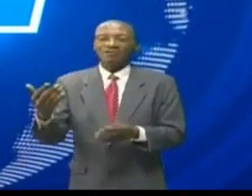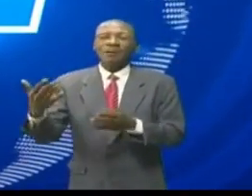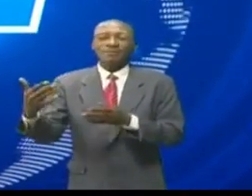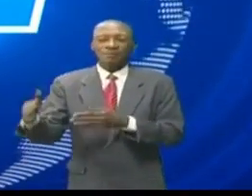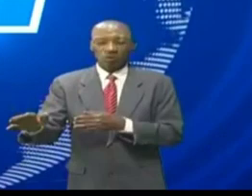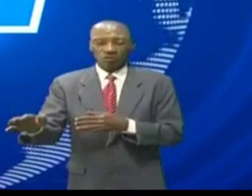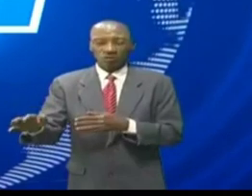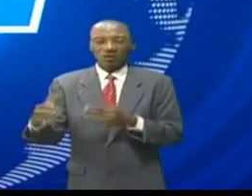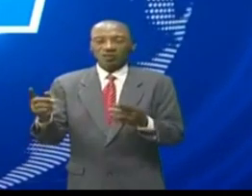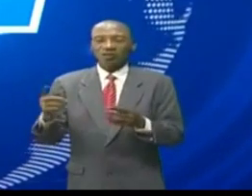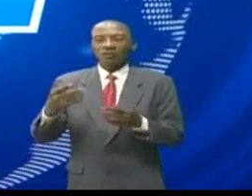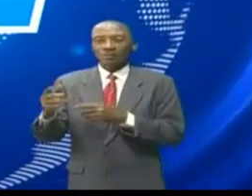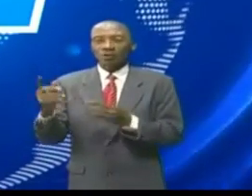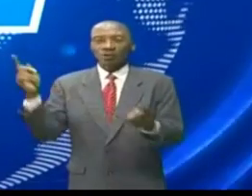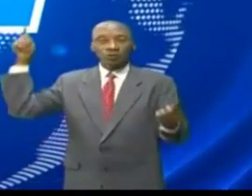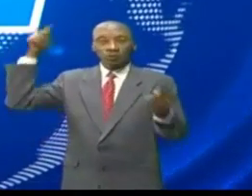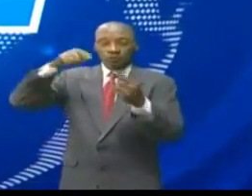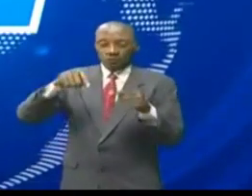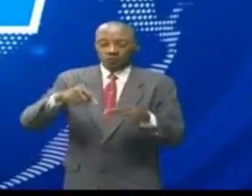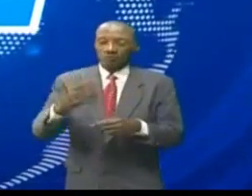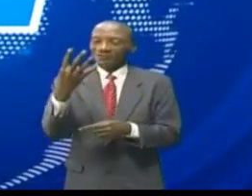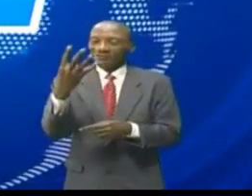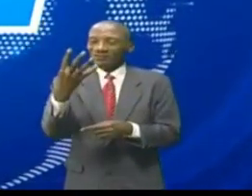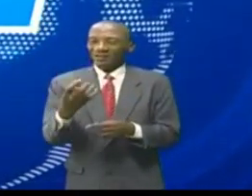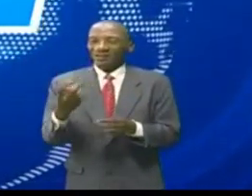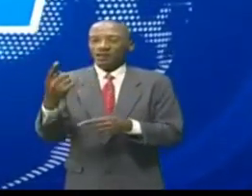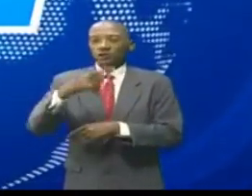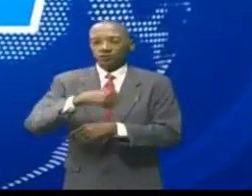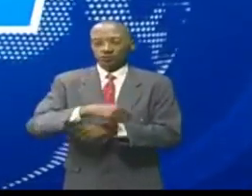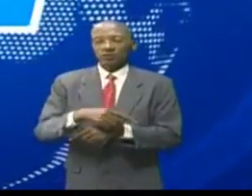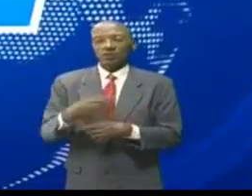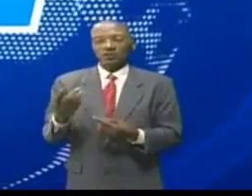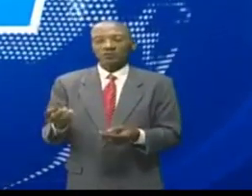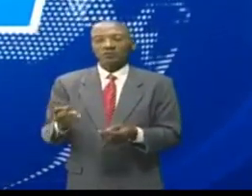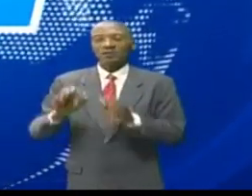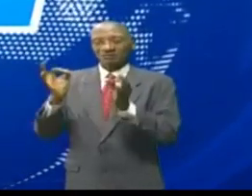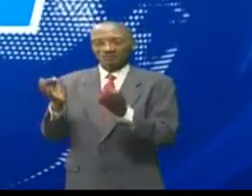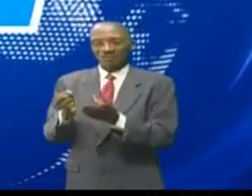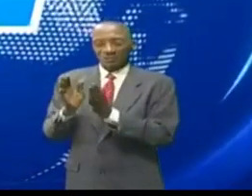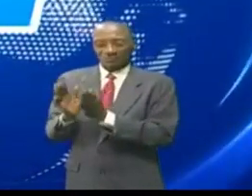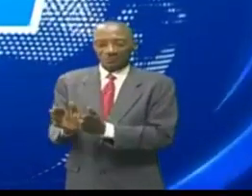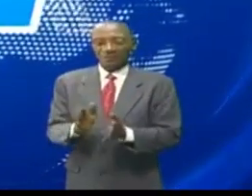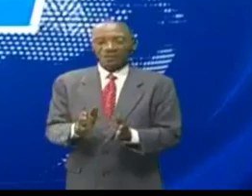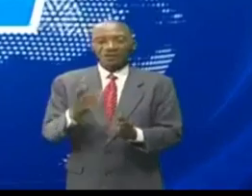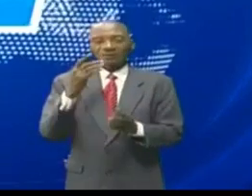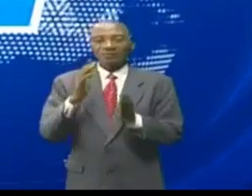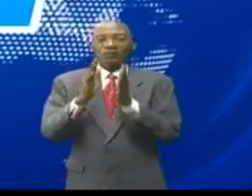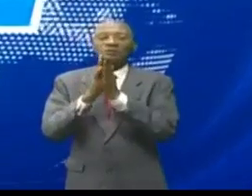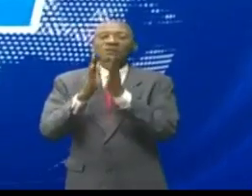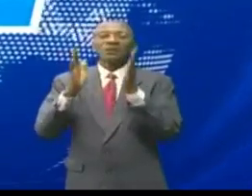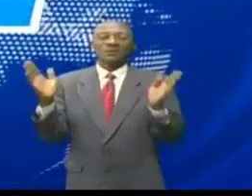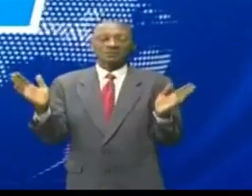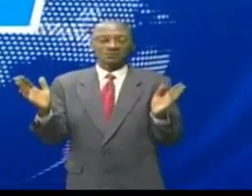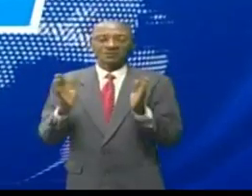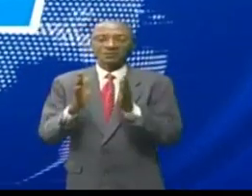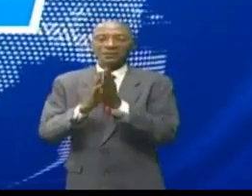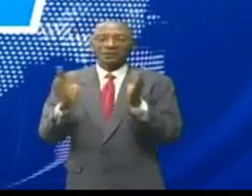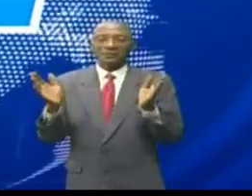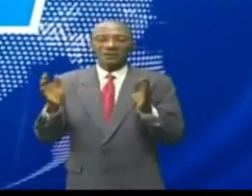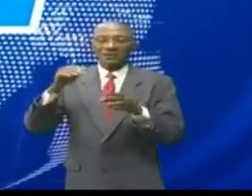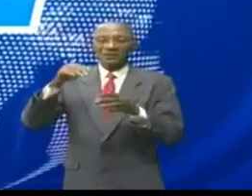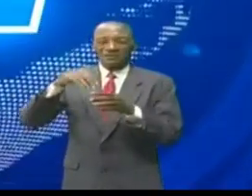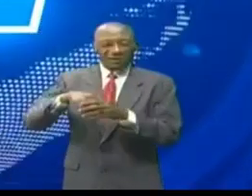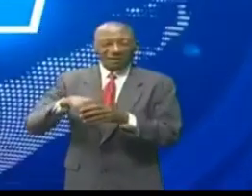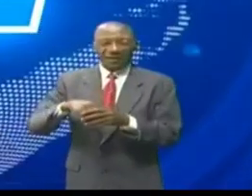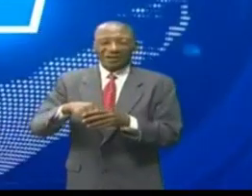cadet du directeur général intérimaire de la RTNC, Béli de Bunga, À cette occasion, la famille Bunga organise une